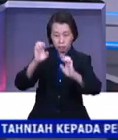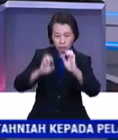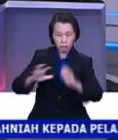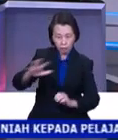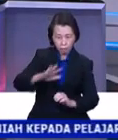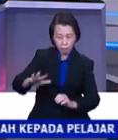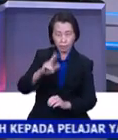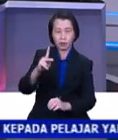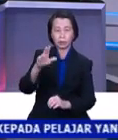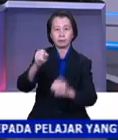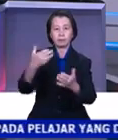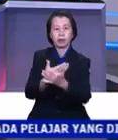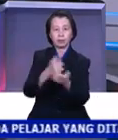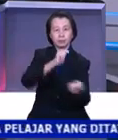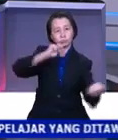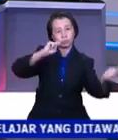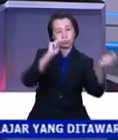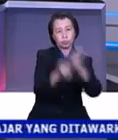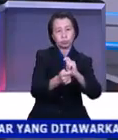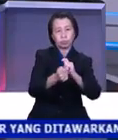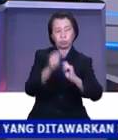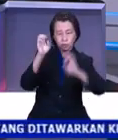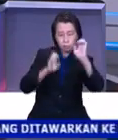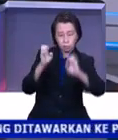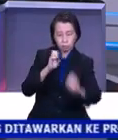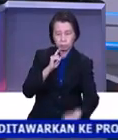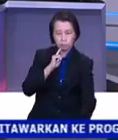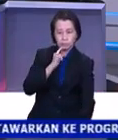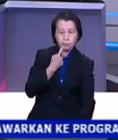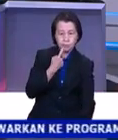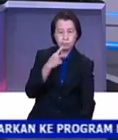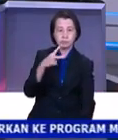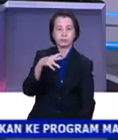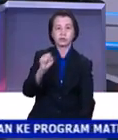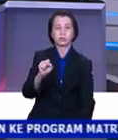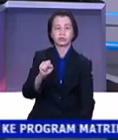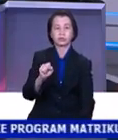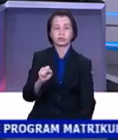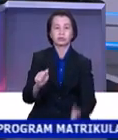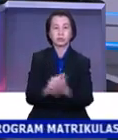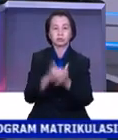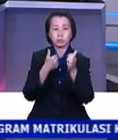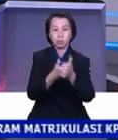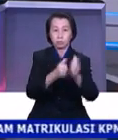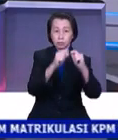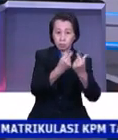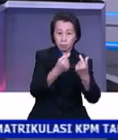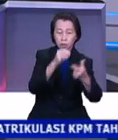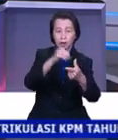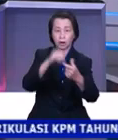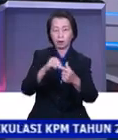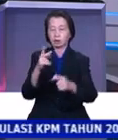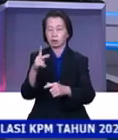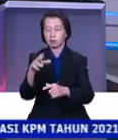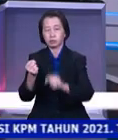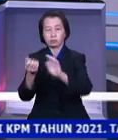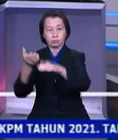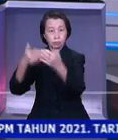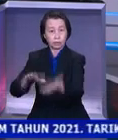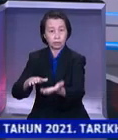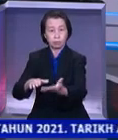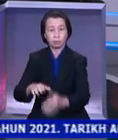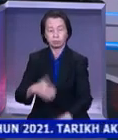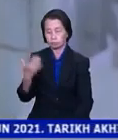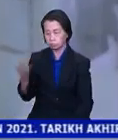ambang kes baru itu ditukar kepada nilai keseriusan kes mengikut kategori ataupun kes kematian.